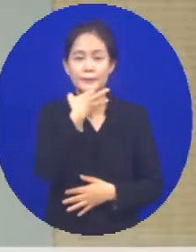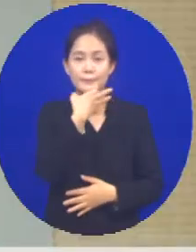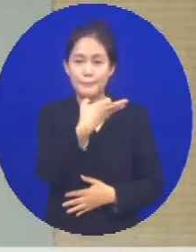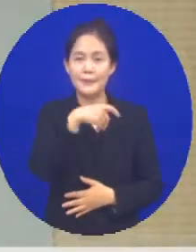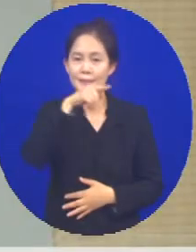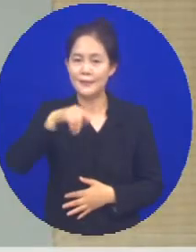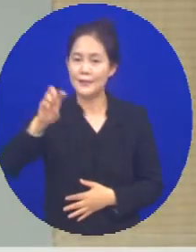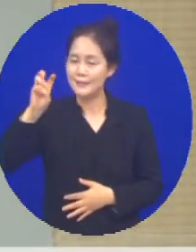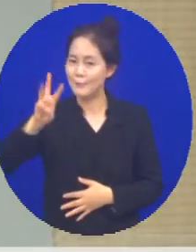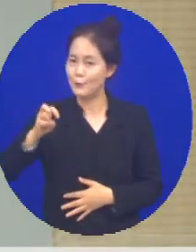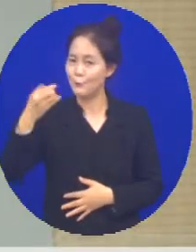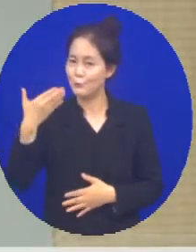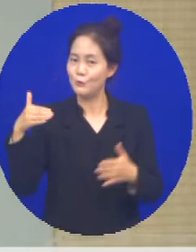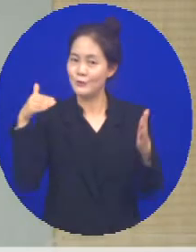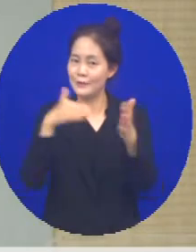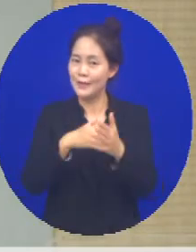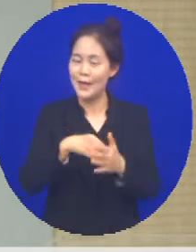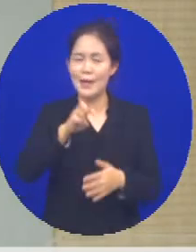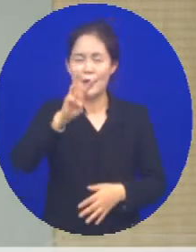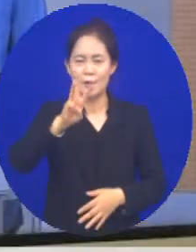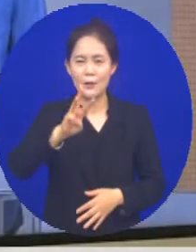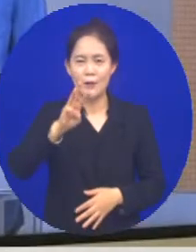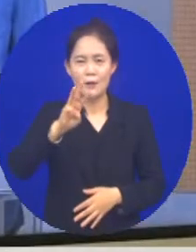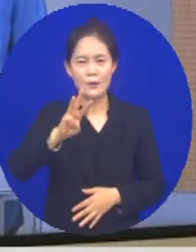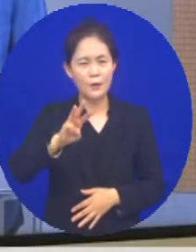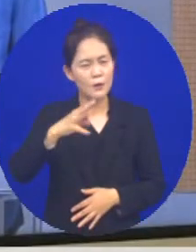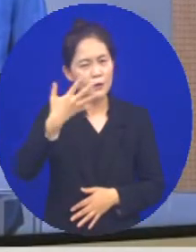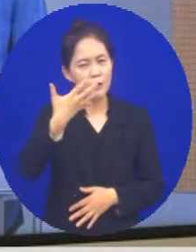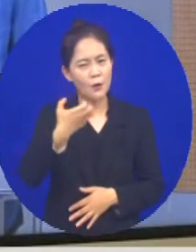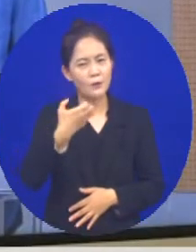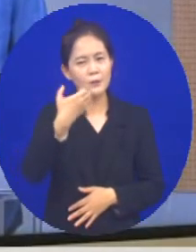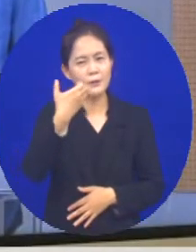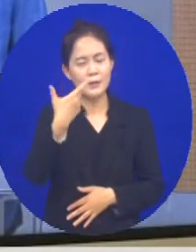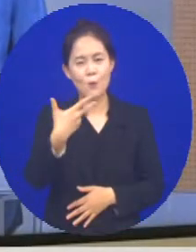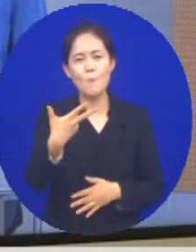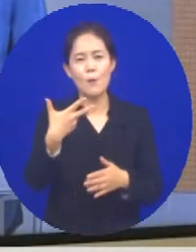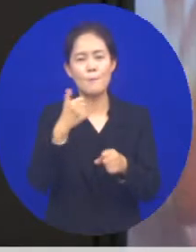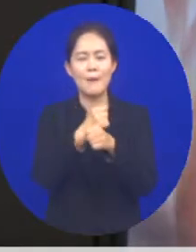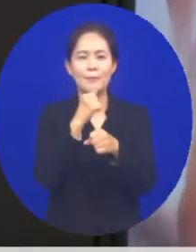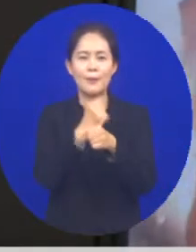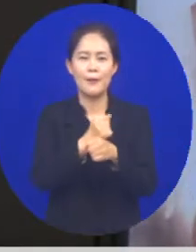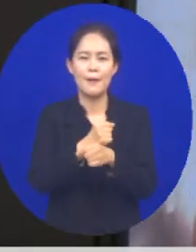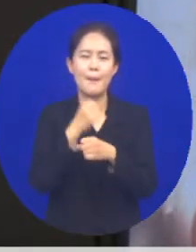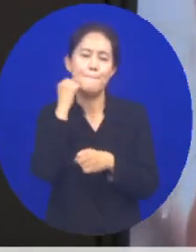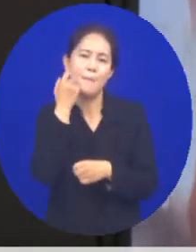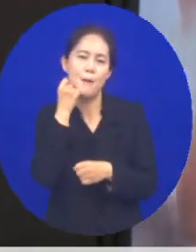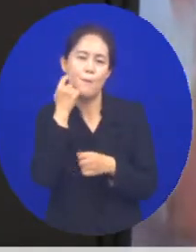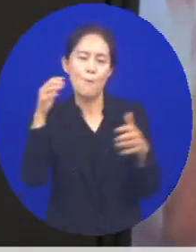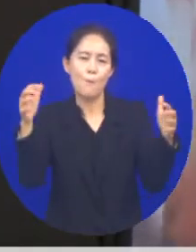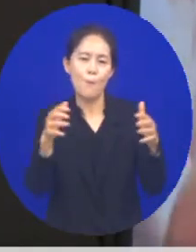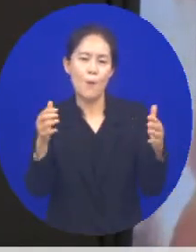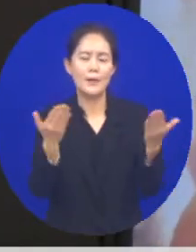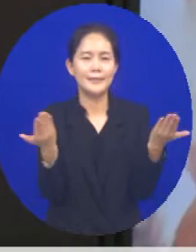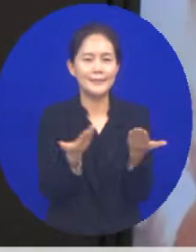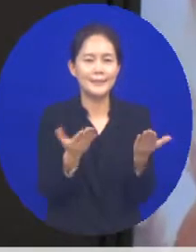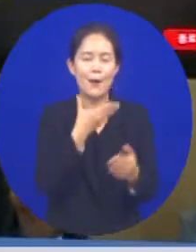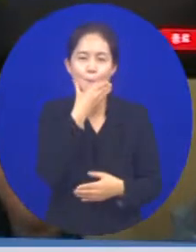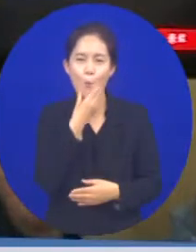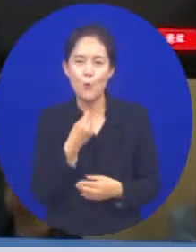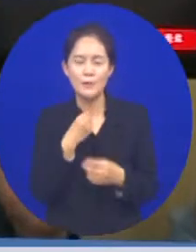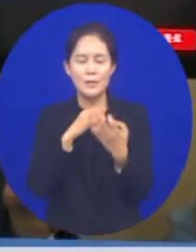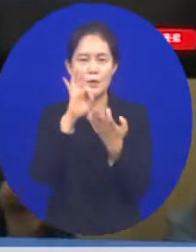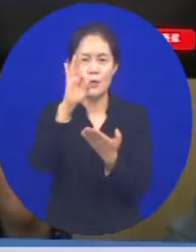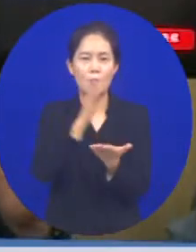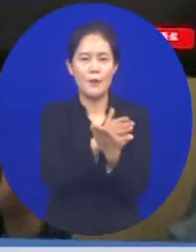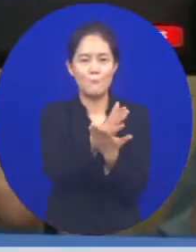18세에서 39세 청년 80 7명으로 구성된 용인 청년 네트워크 는 매월 모임을 열어 일자리와 주